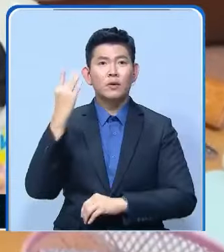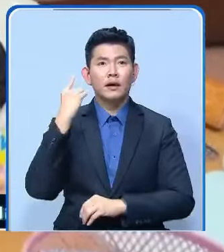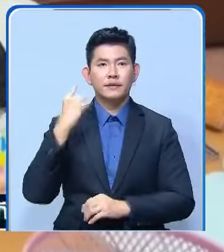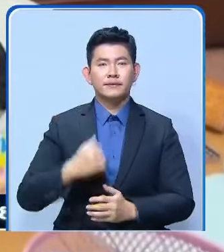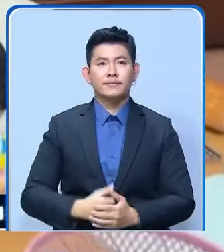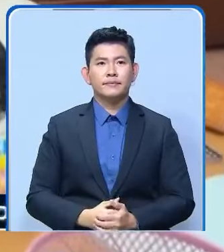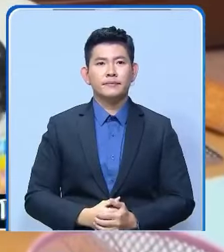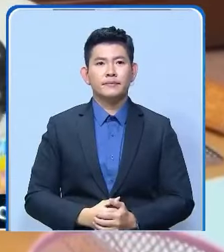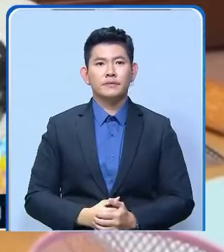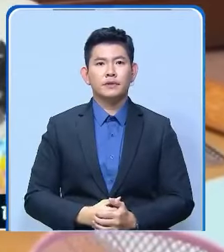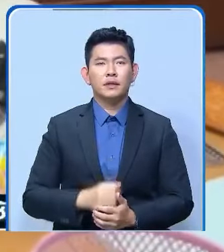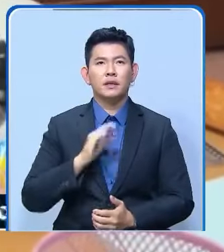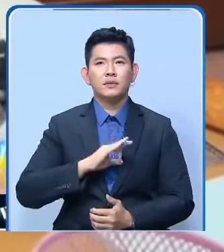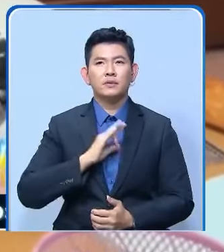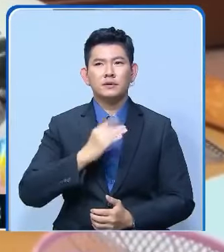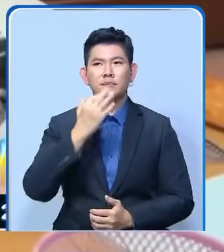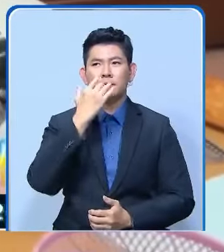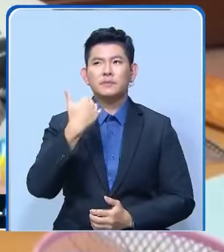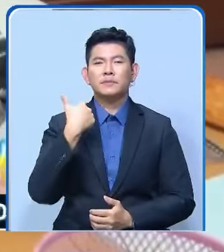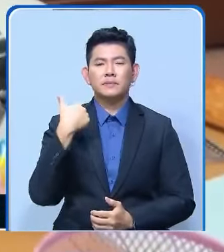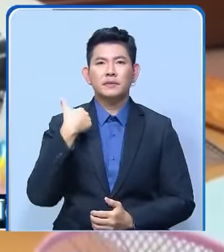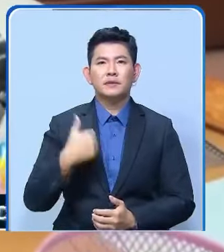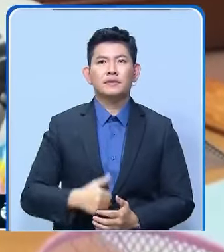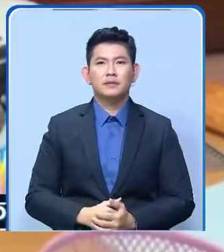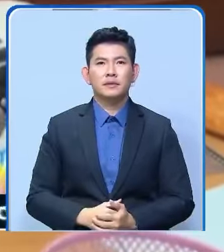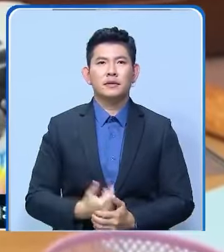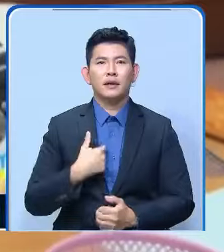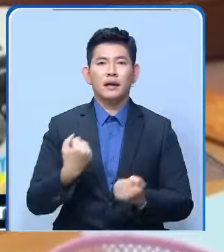ก็ทำให้กลิ่นมันคละคลุ้งนะคะ มันจะได้กรึบกรึบหน่อยขับ